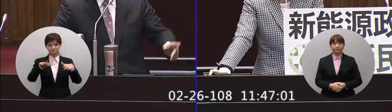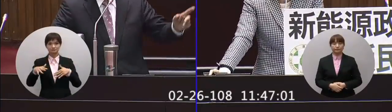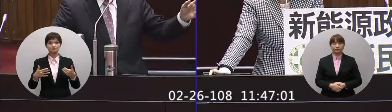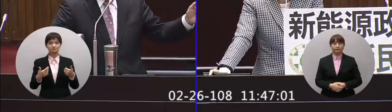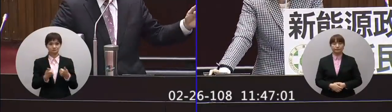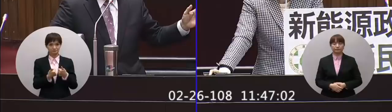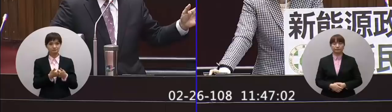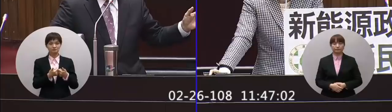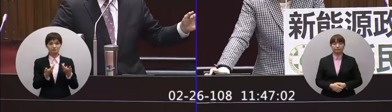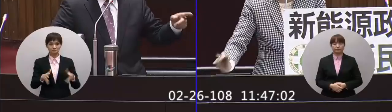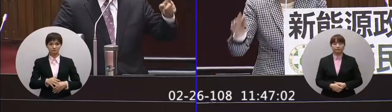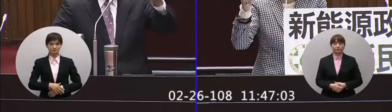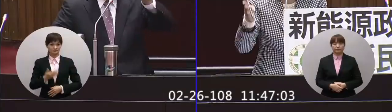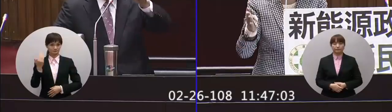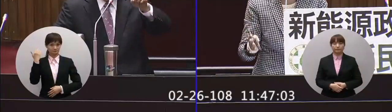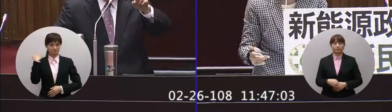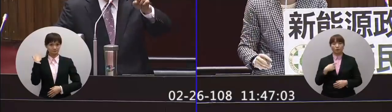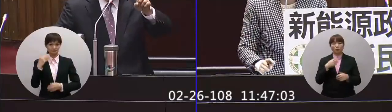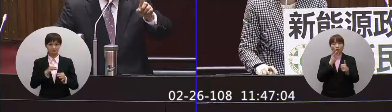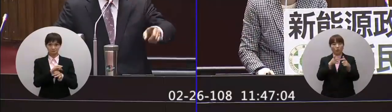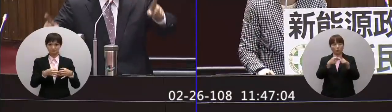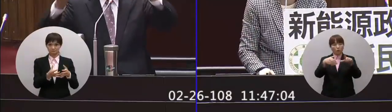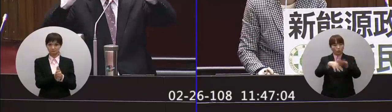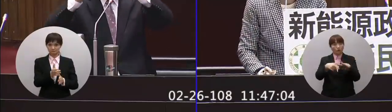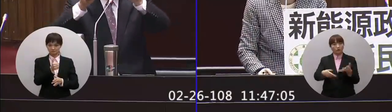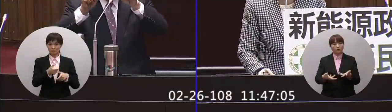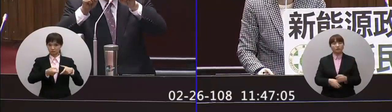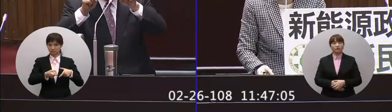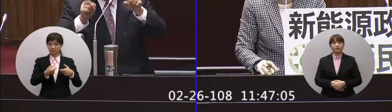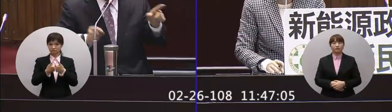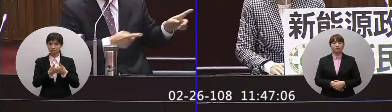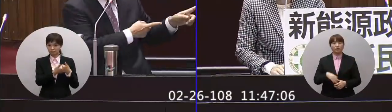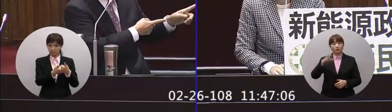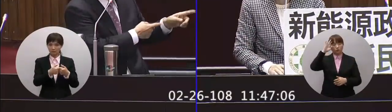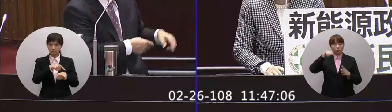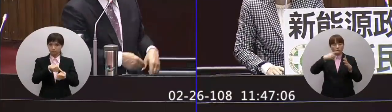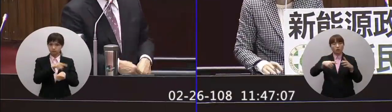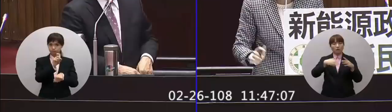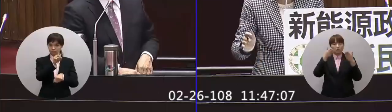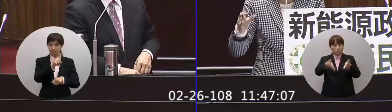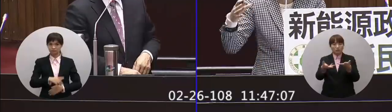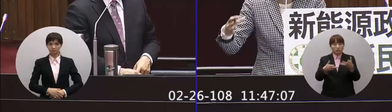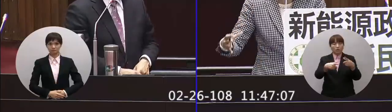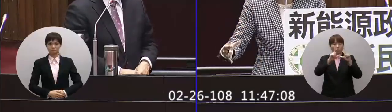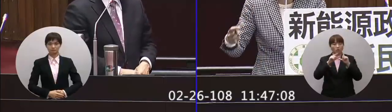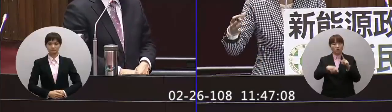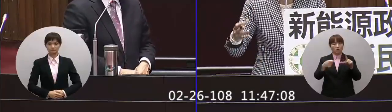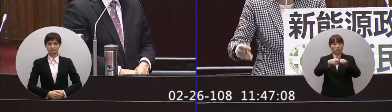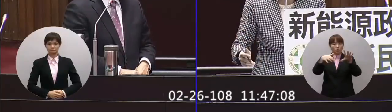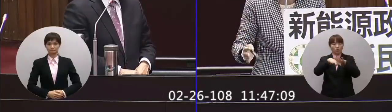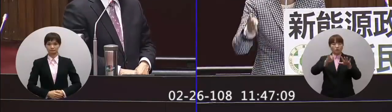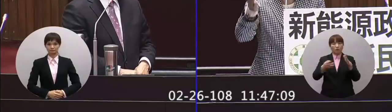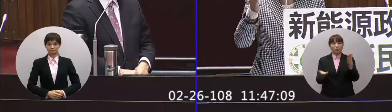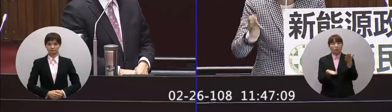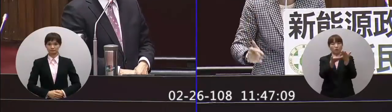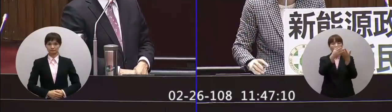哦，经济部长 公开过能源会议， 前后十一个小时。 院长，请针对问题回答。这个公文现在